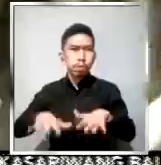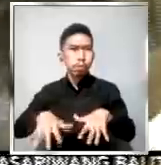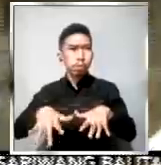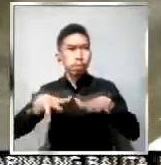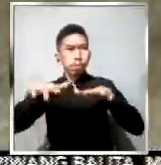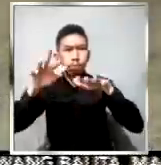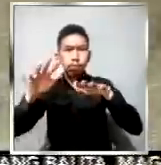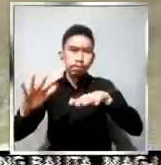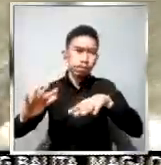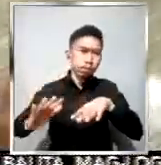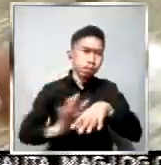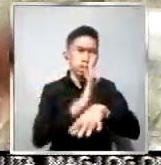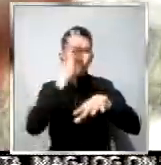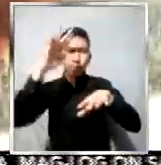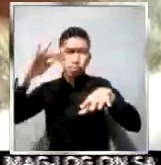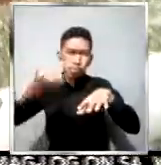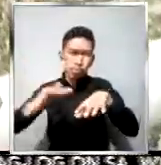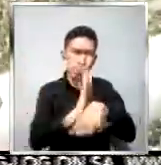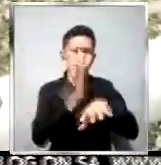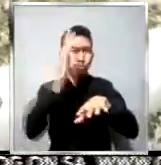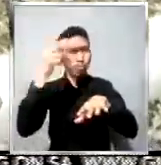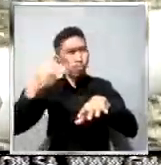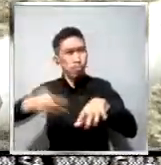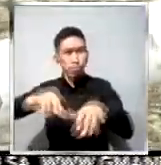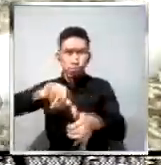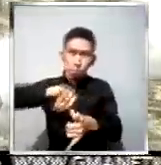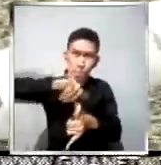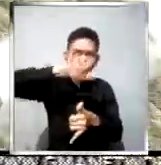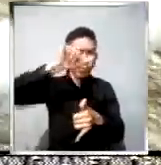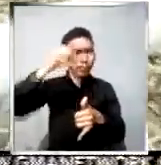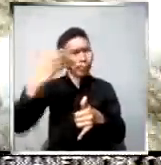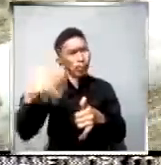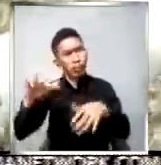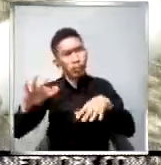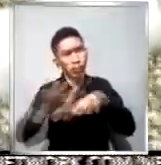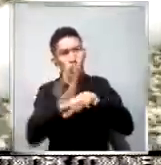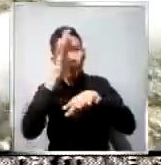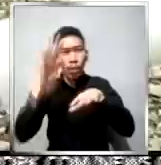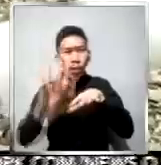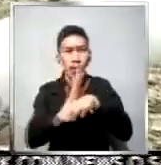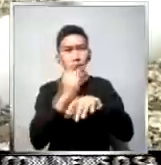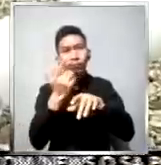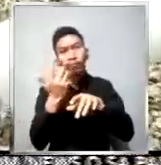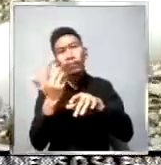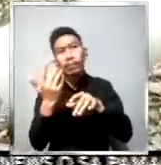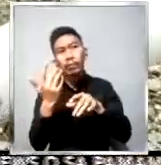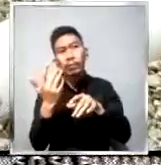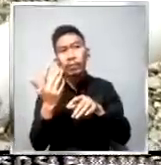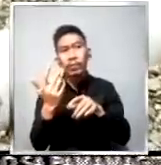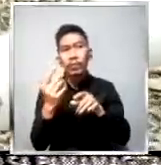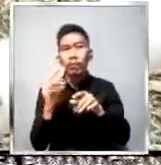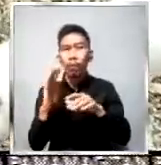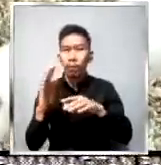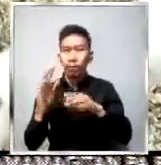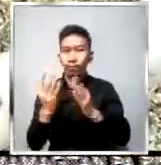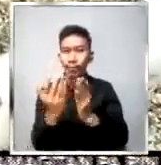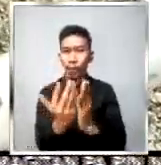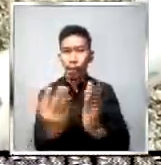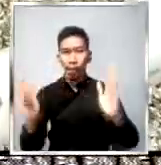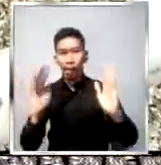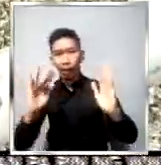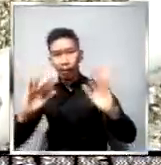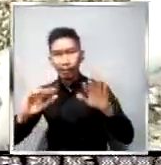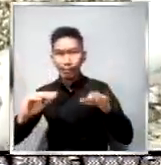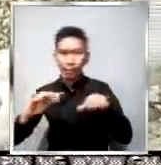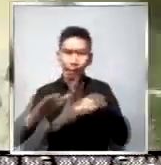Halos mapantay na ng bahay, hahataw dyan. Bago gaganon, ang mahirap yung hataw dito sa dindeng, bago i-impact pataas, yun ang